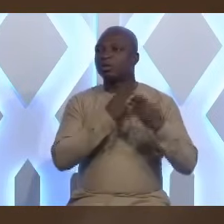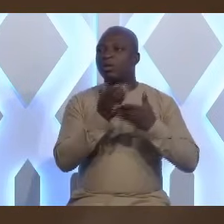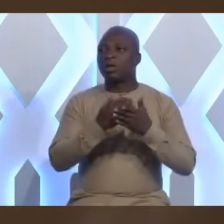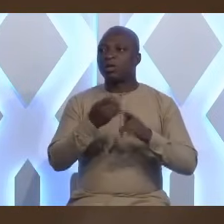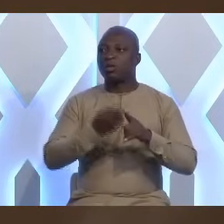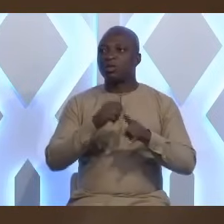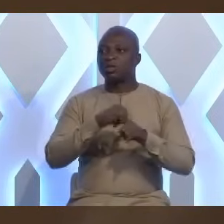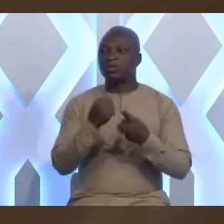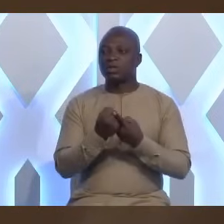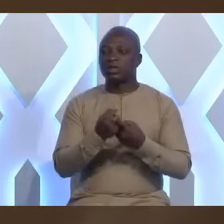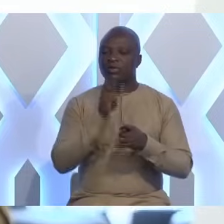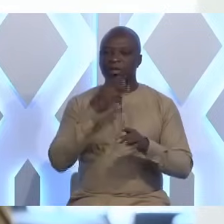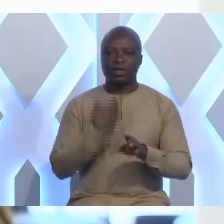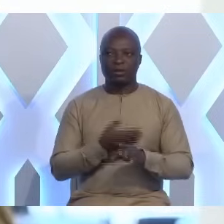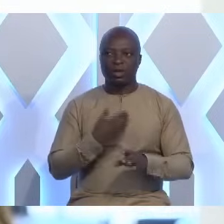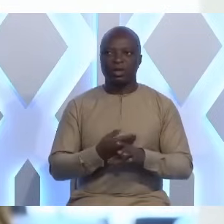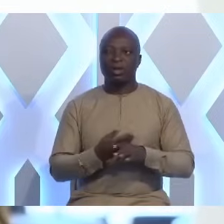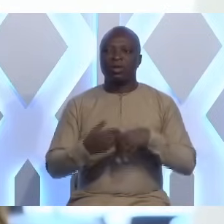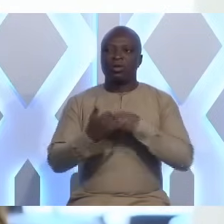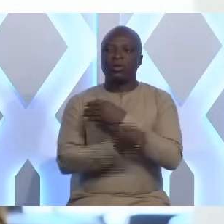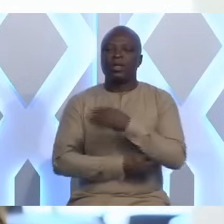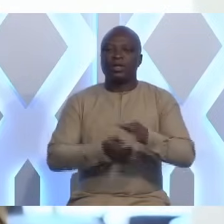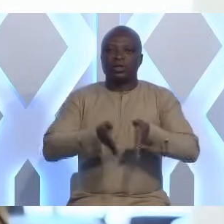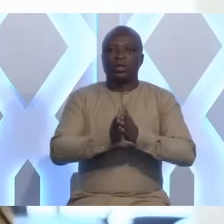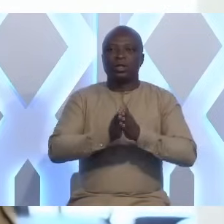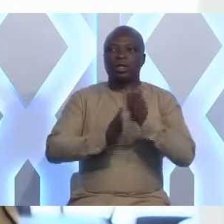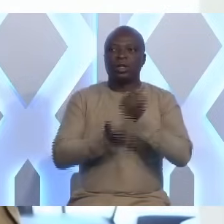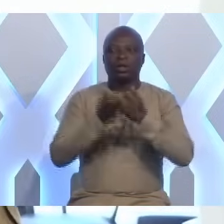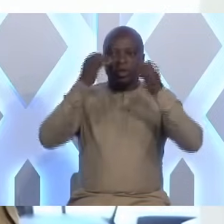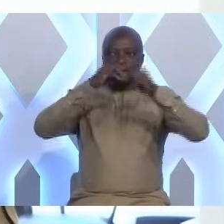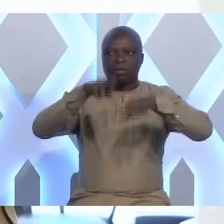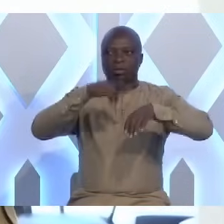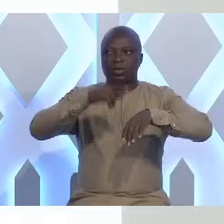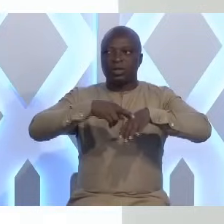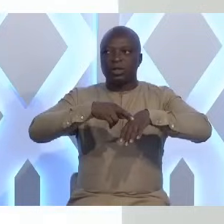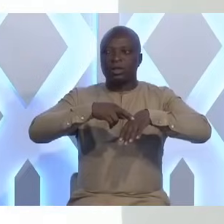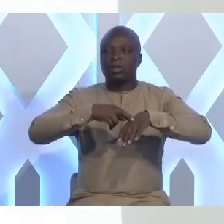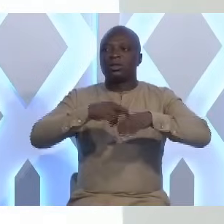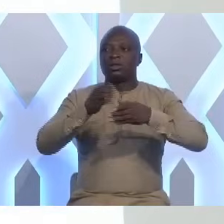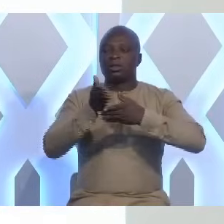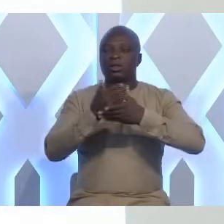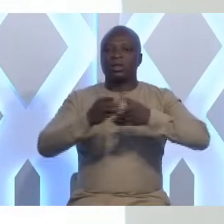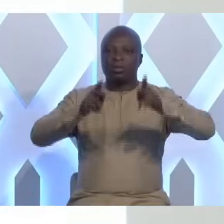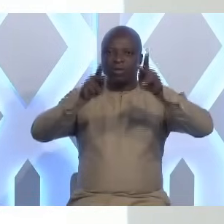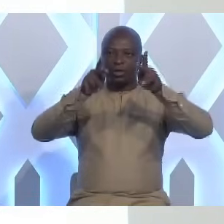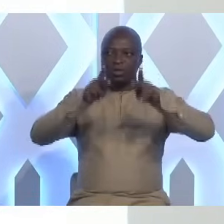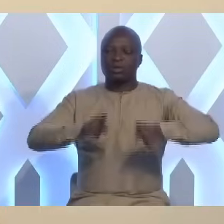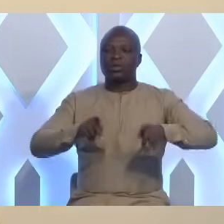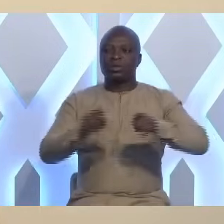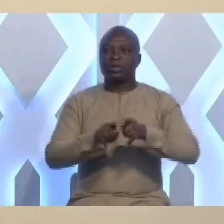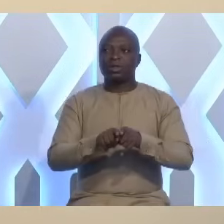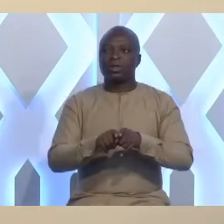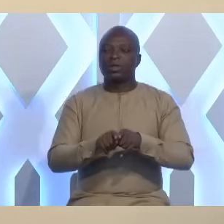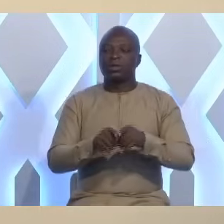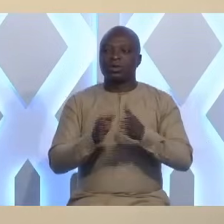situation délicate. Le pays sollicite l'aide du président de la République. Des émissaires du CNSP,